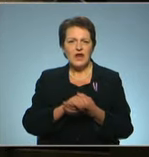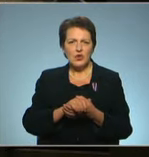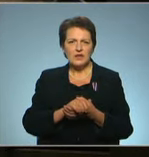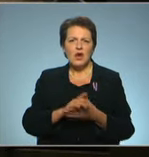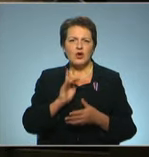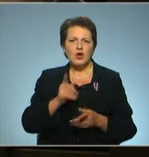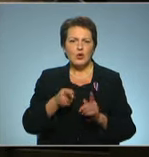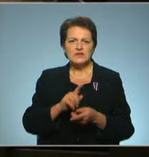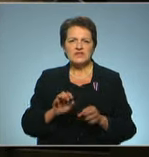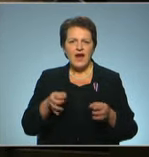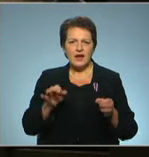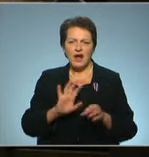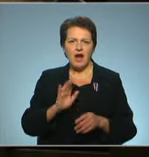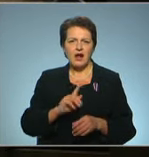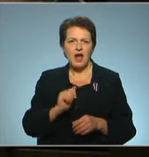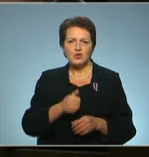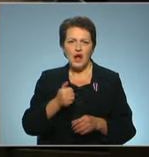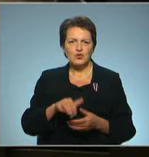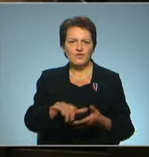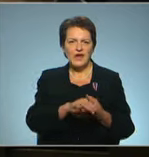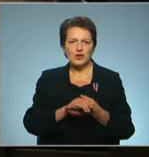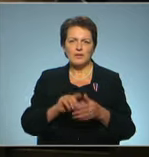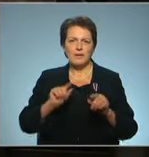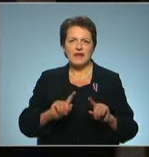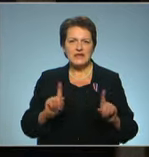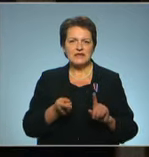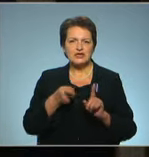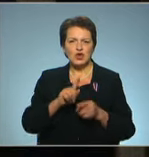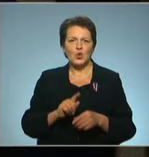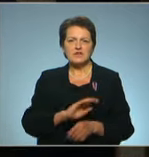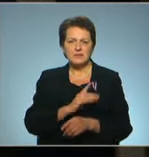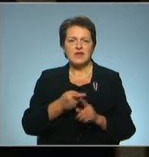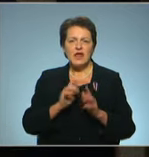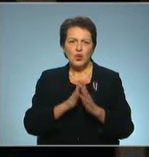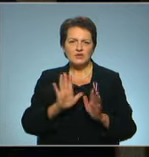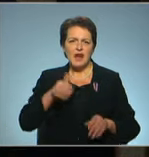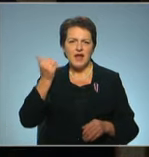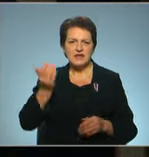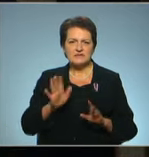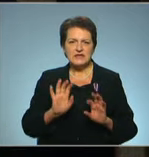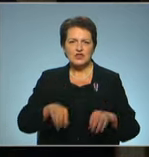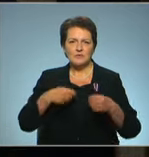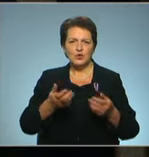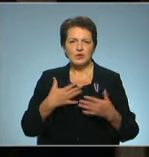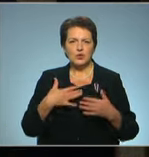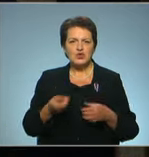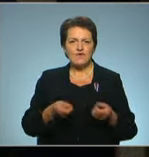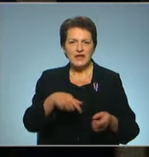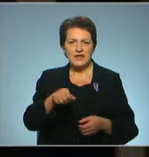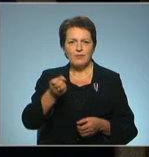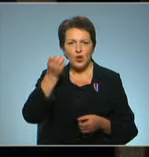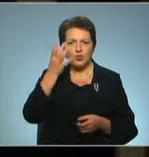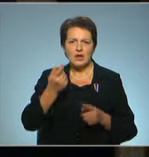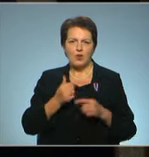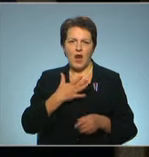gadu, vienotībā mazās lietas kļūst stipras. Tādēļ lūksim, lai Dievs tiešām dod mūsu valdītājiem gudrību un